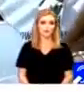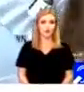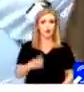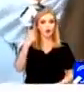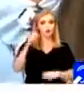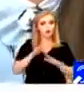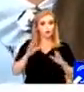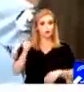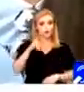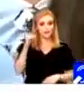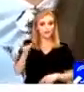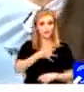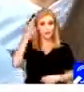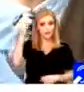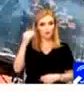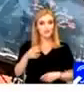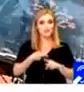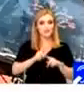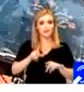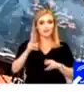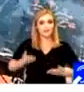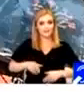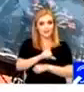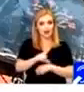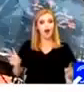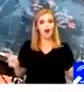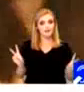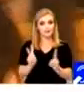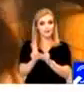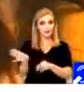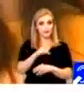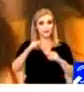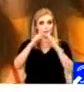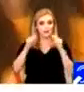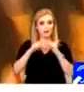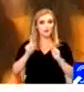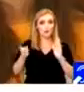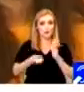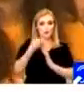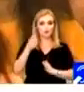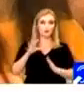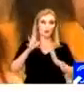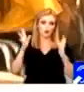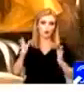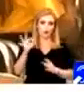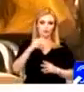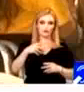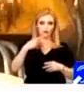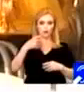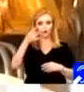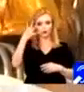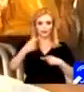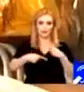100 de copii și tineri din Republica Moldova și din diaspora se vor întâlni într-o tabără pentru a afla mai multe despre cultura, istoria și